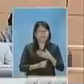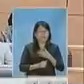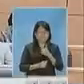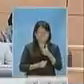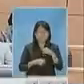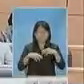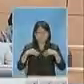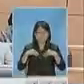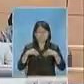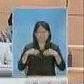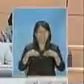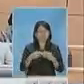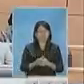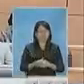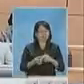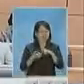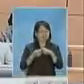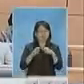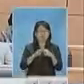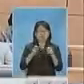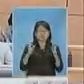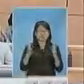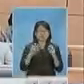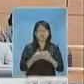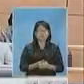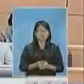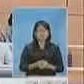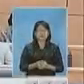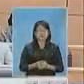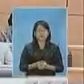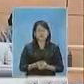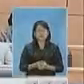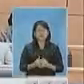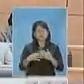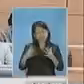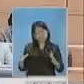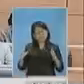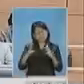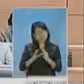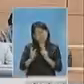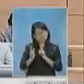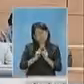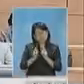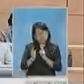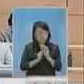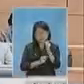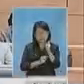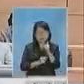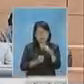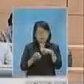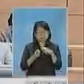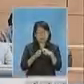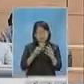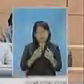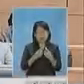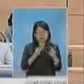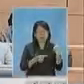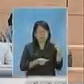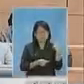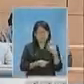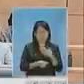ด้วยครับไม่มีปัญหาถ้าเราจะศาเสวนาแต่ประเด็นของผมก็คือ